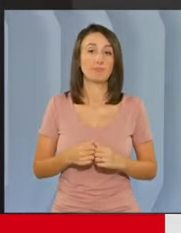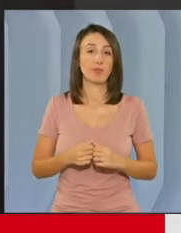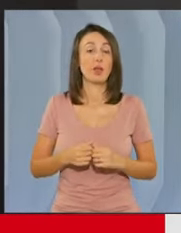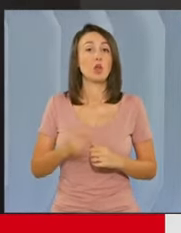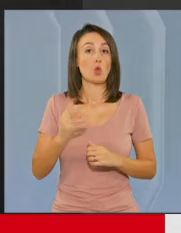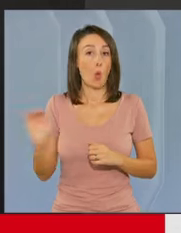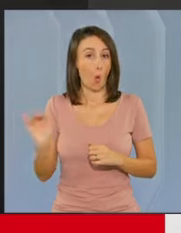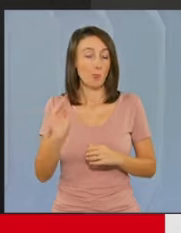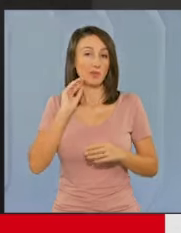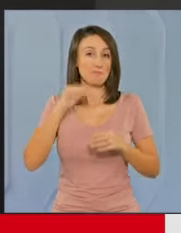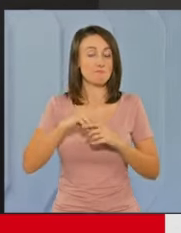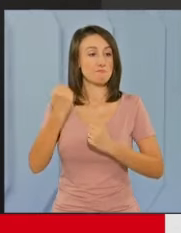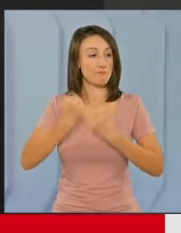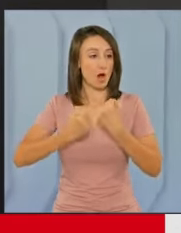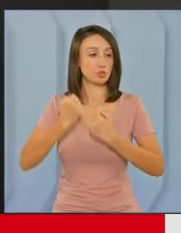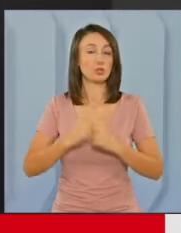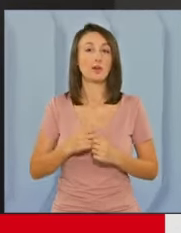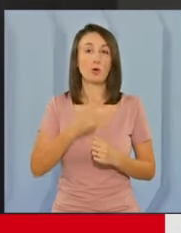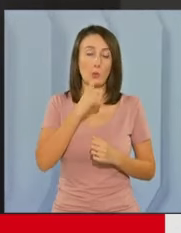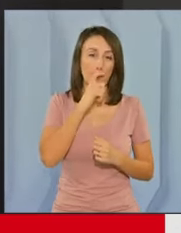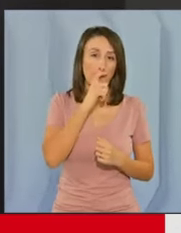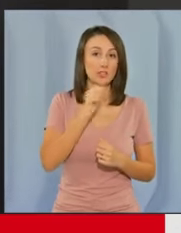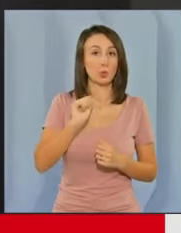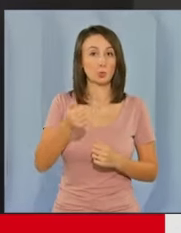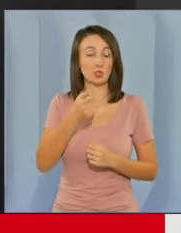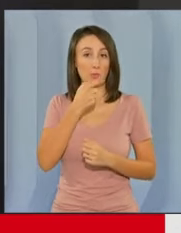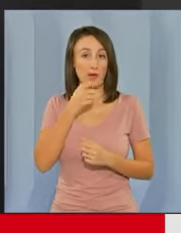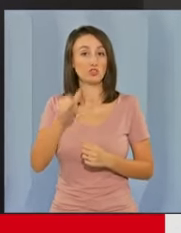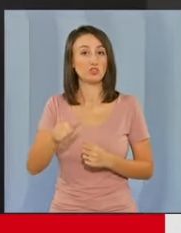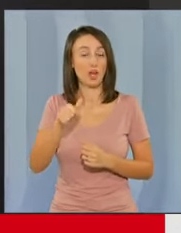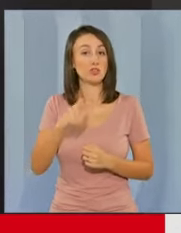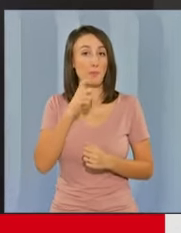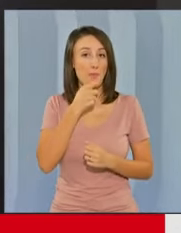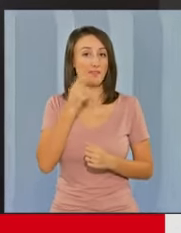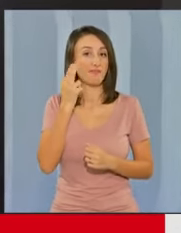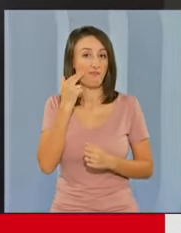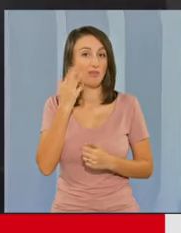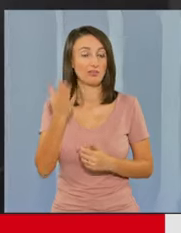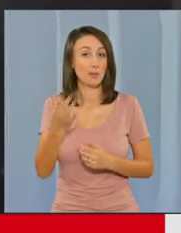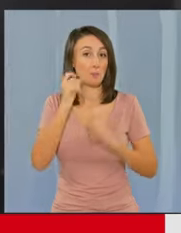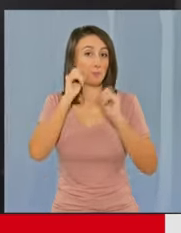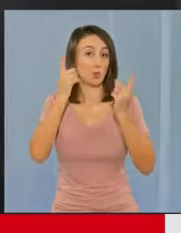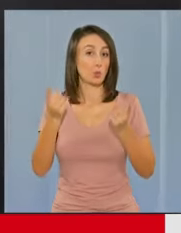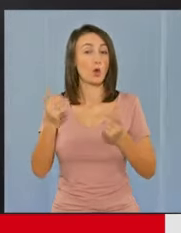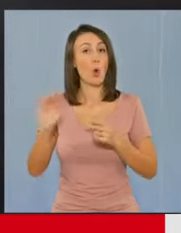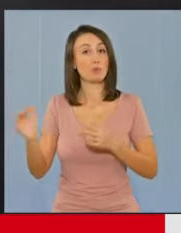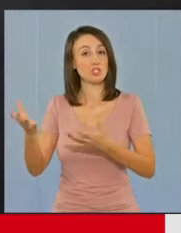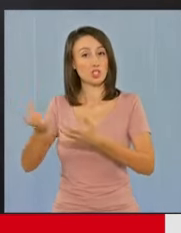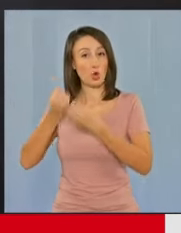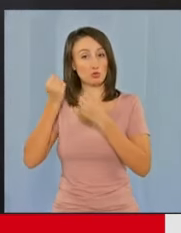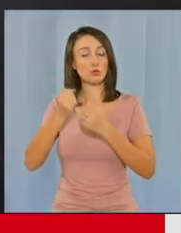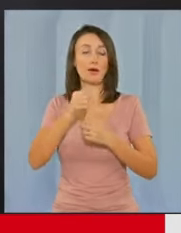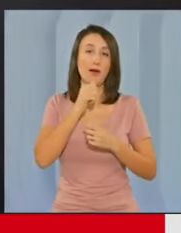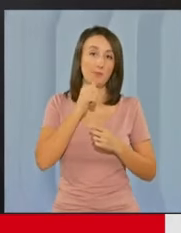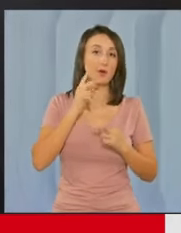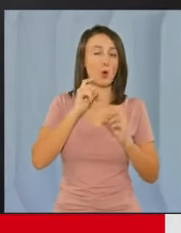aflau și doi minori un băiat în vârstă de 11 ani și o fată de 16 ani care au scăpat ca prin minune copiii au fost scoși din apă conștienți